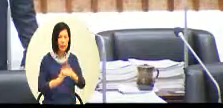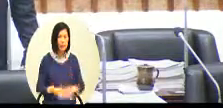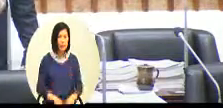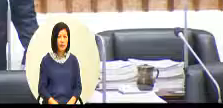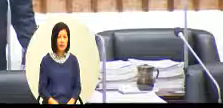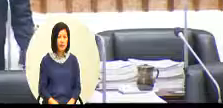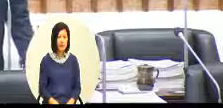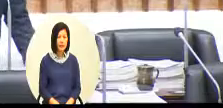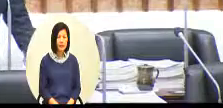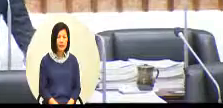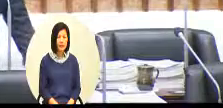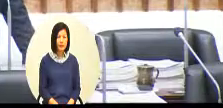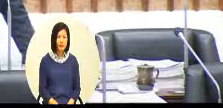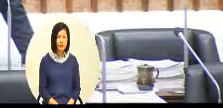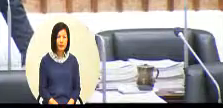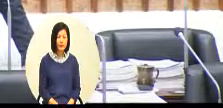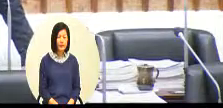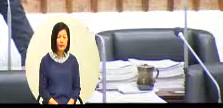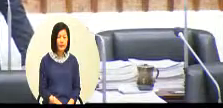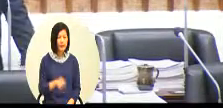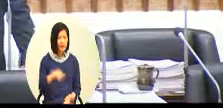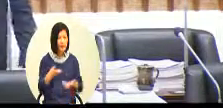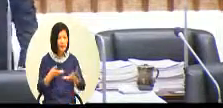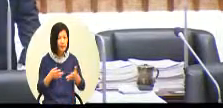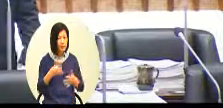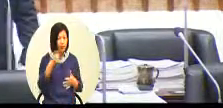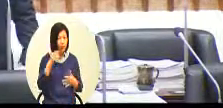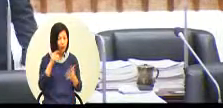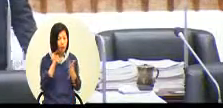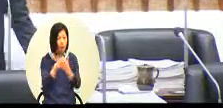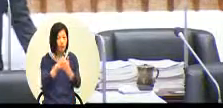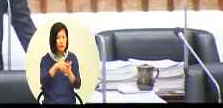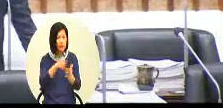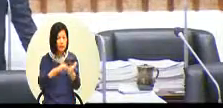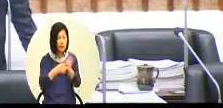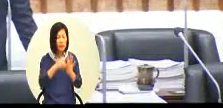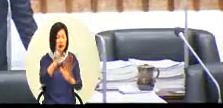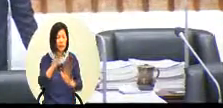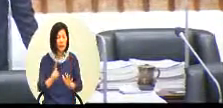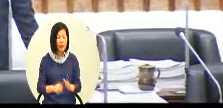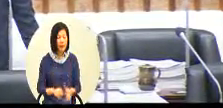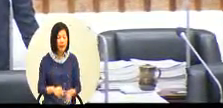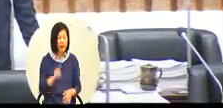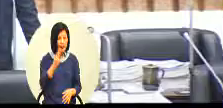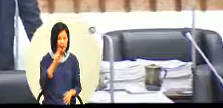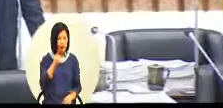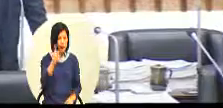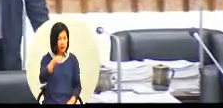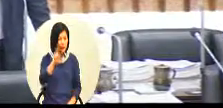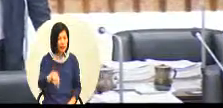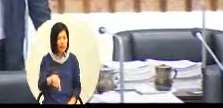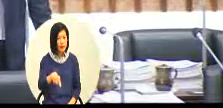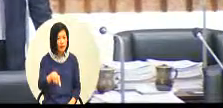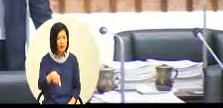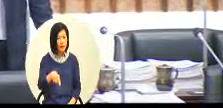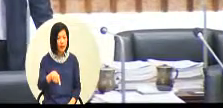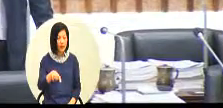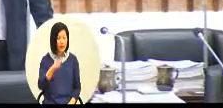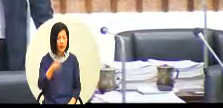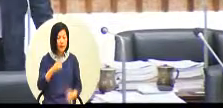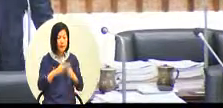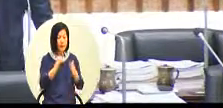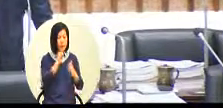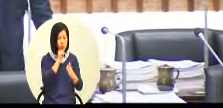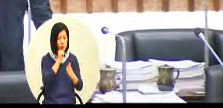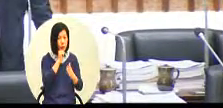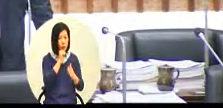对？那在这上面来讲的话，我要凸显的一个问题就是说，你在21000的当下里面，低收入户